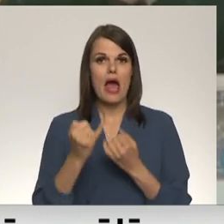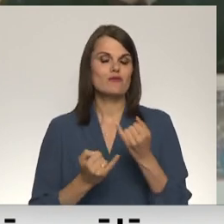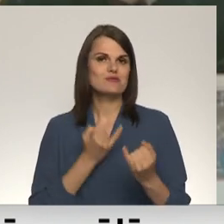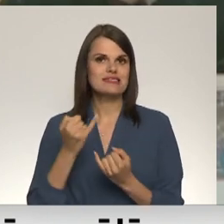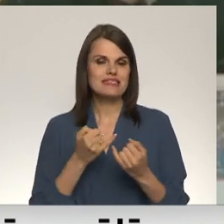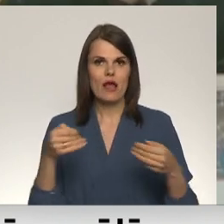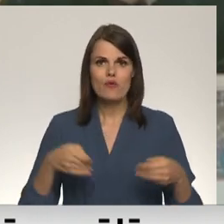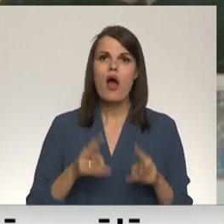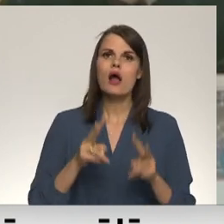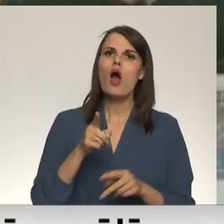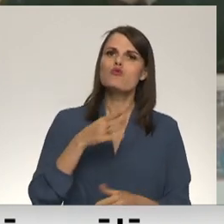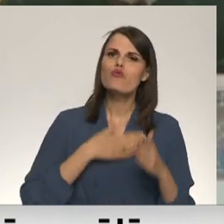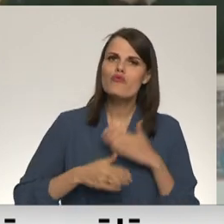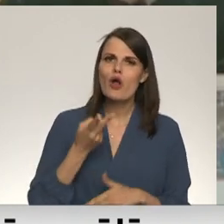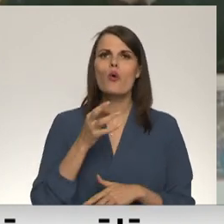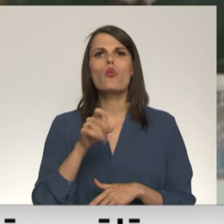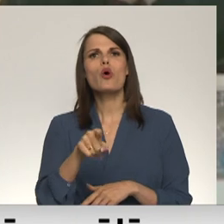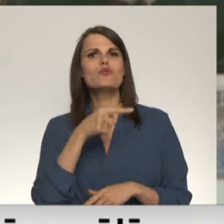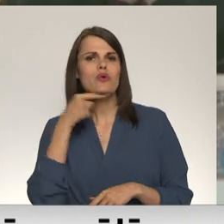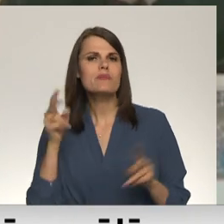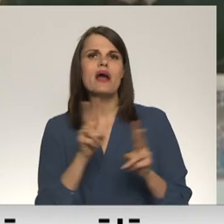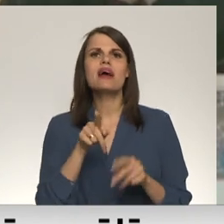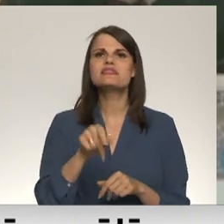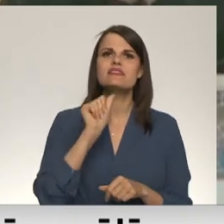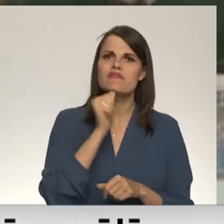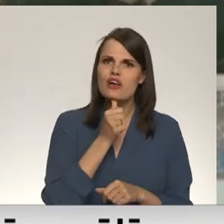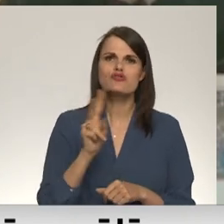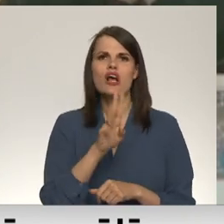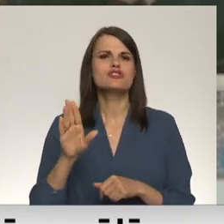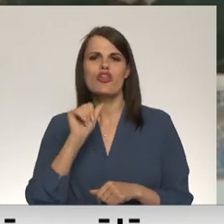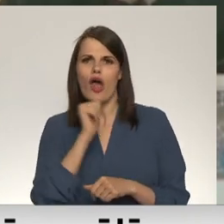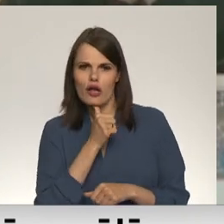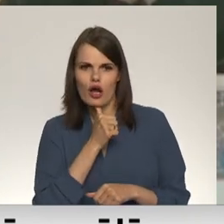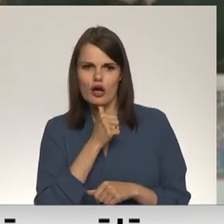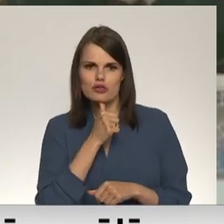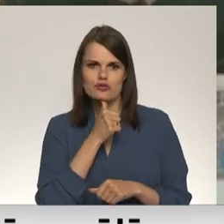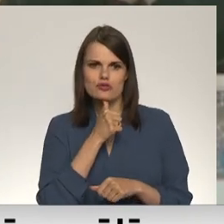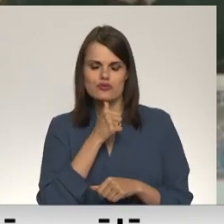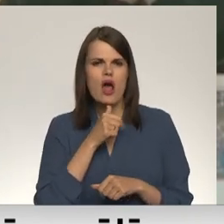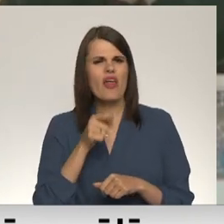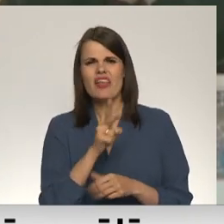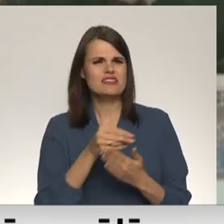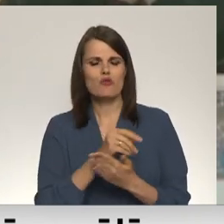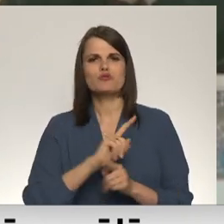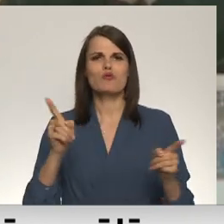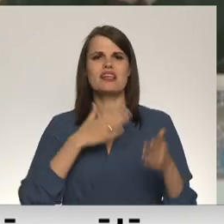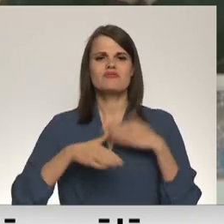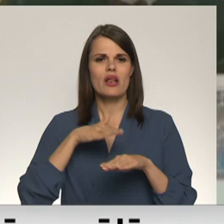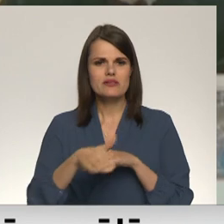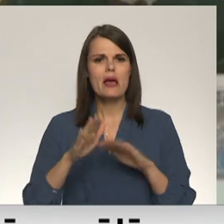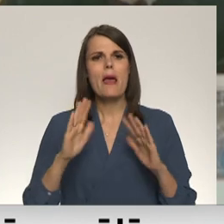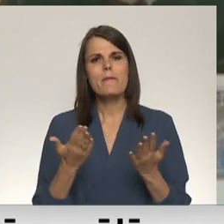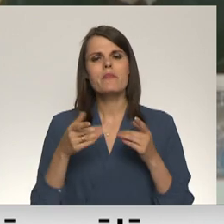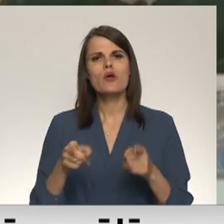cieņu, kā tu vēlies, ko tu gribi, kas tev garšo, kas nenozīmē tu līdz to vēlēšanos izpildīt, bet tur